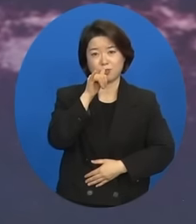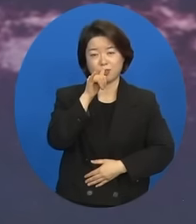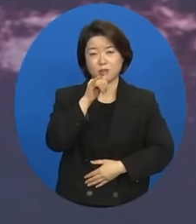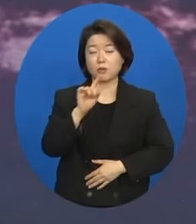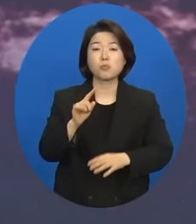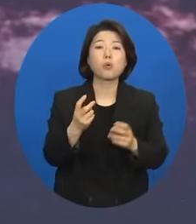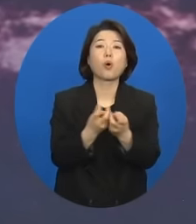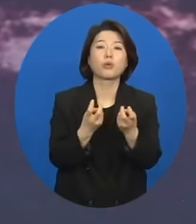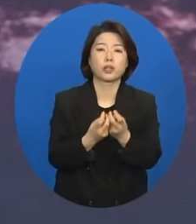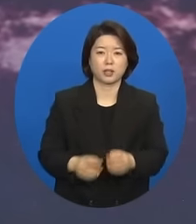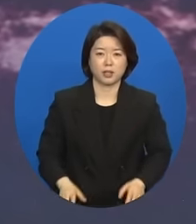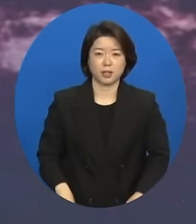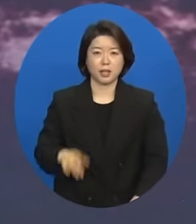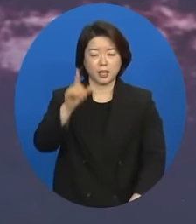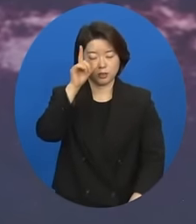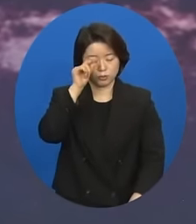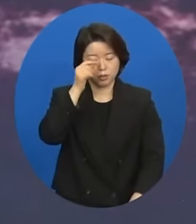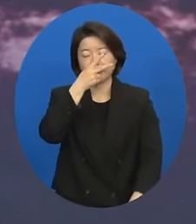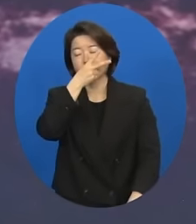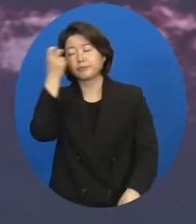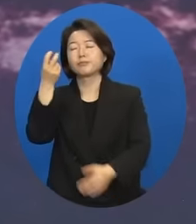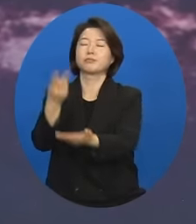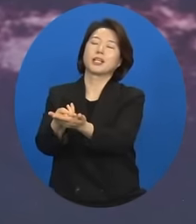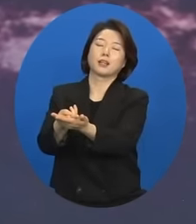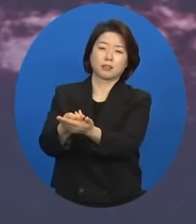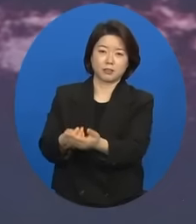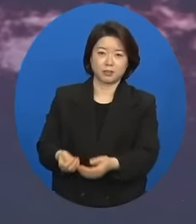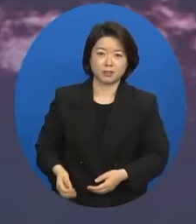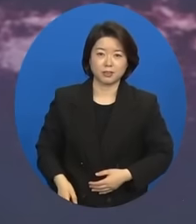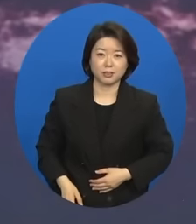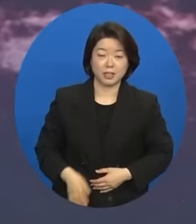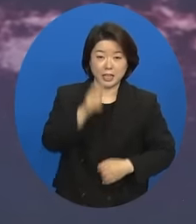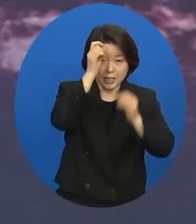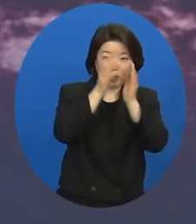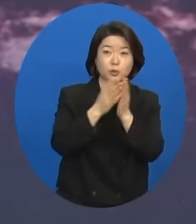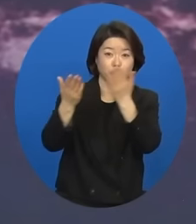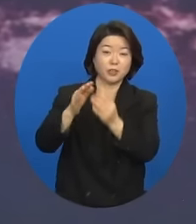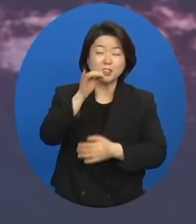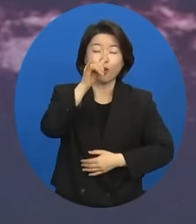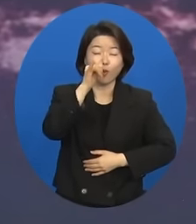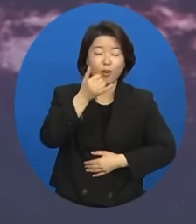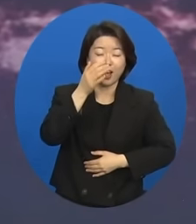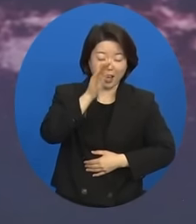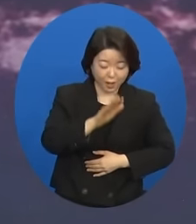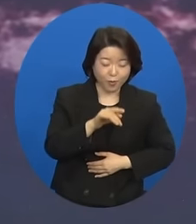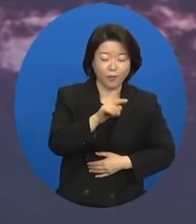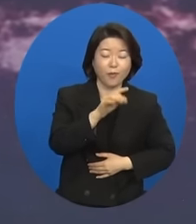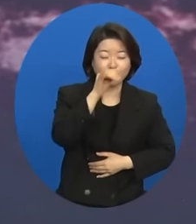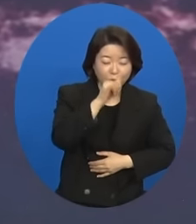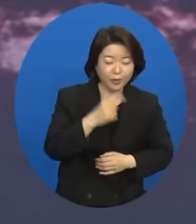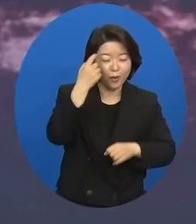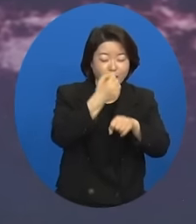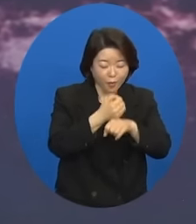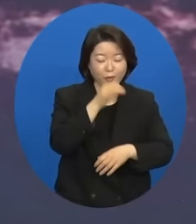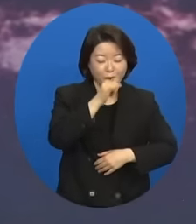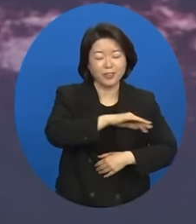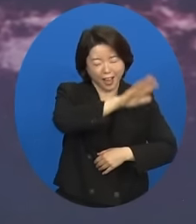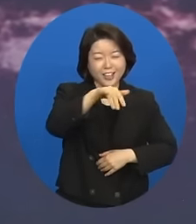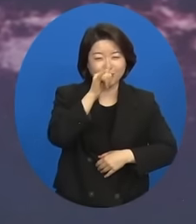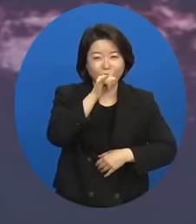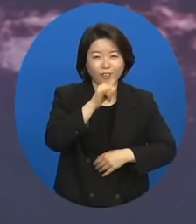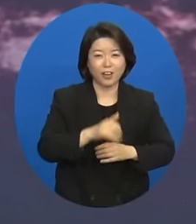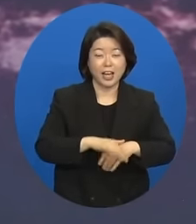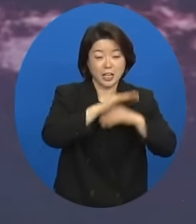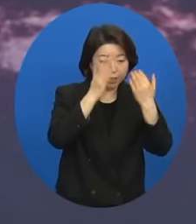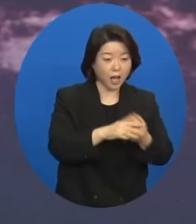어떻게 하죠 눈을 감고 잡니다 기도도 물론 합니다 여러분 기도도 하고 연구도 하고 다 합니다